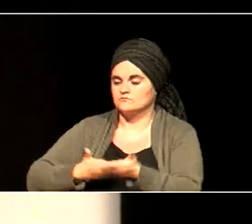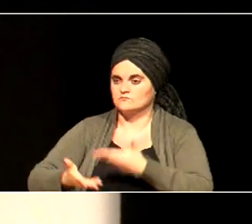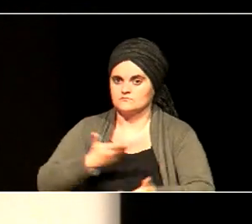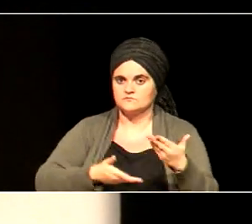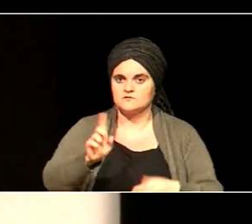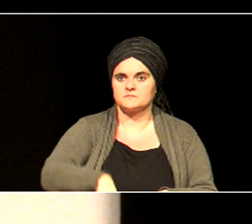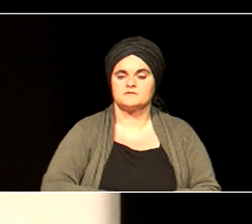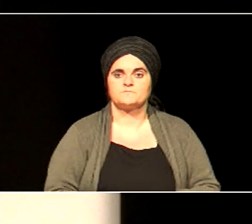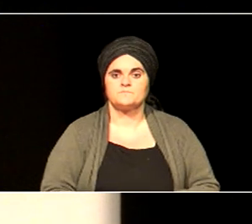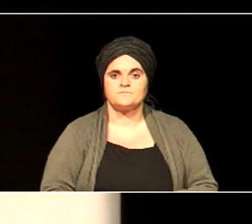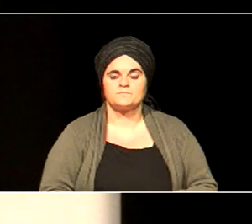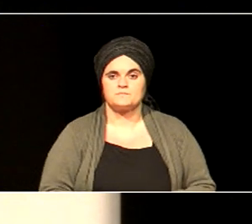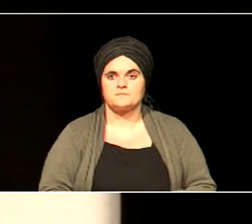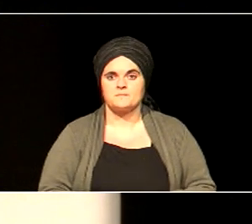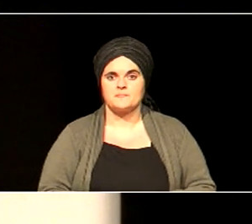Esan beharra dago,